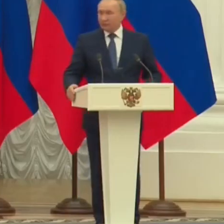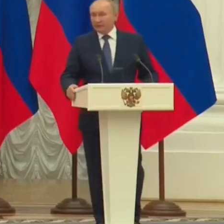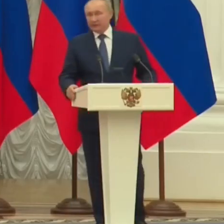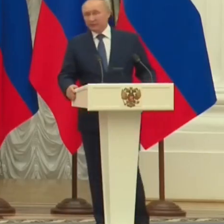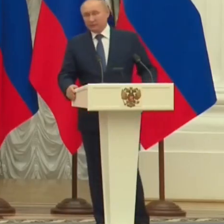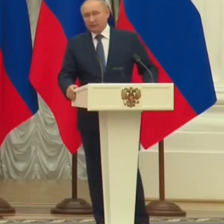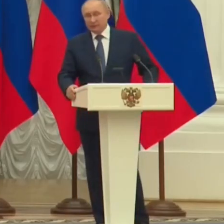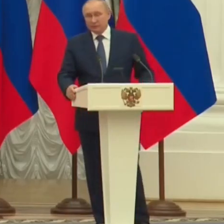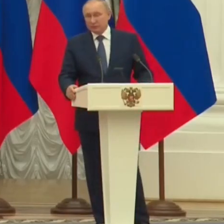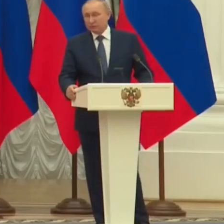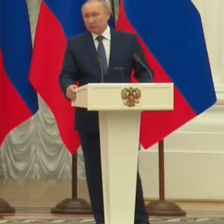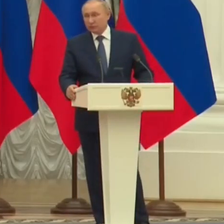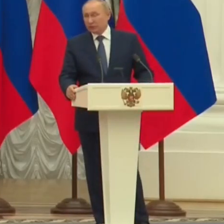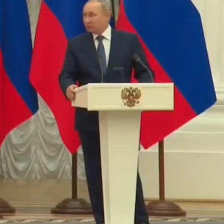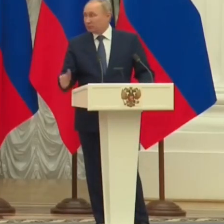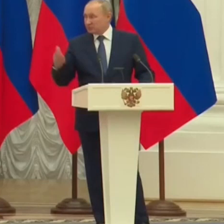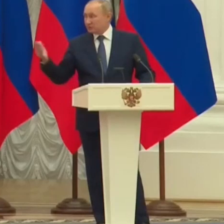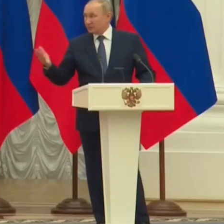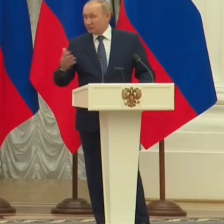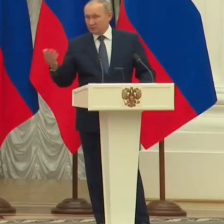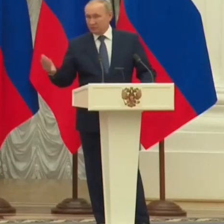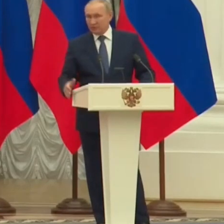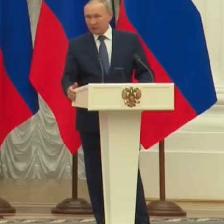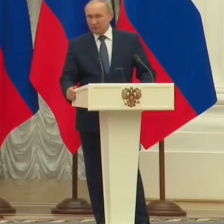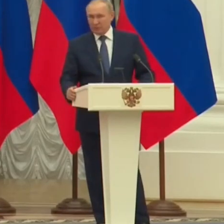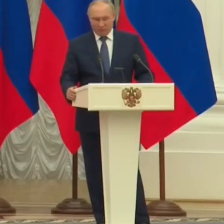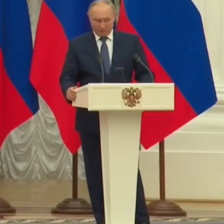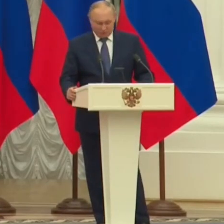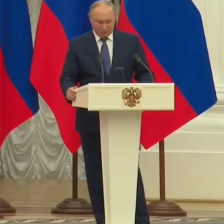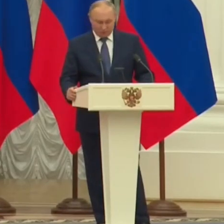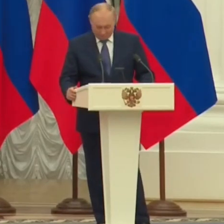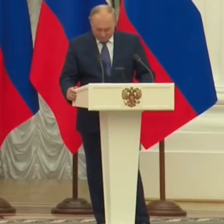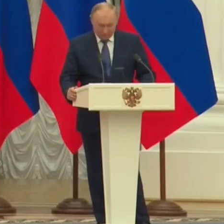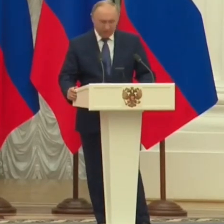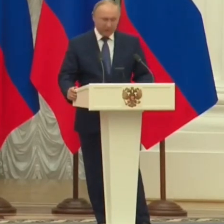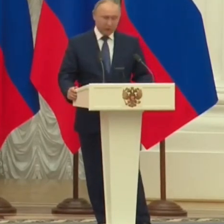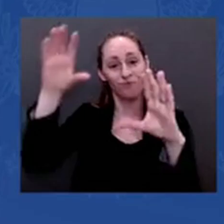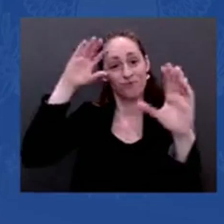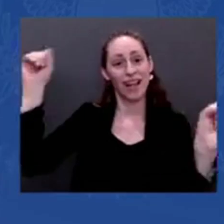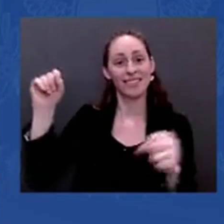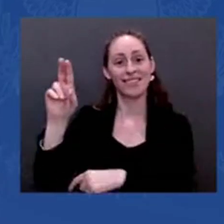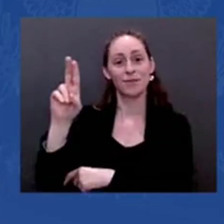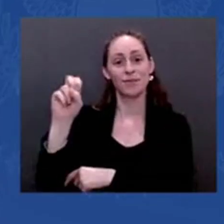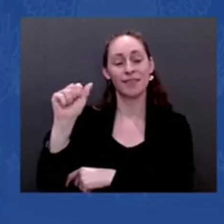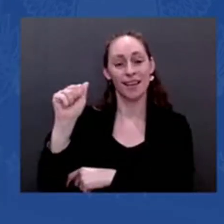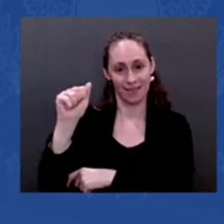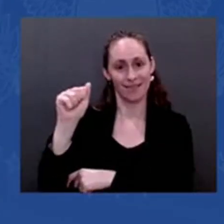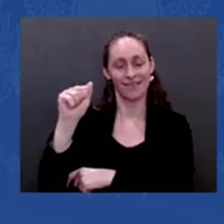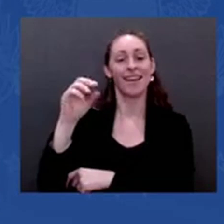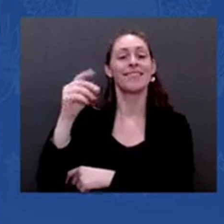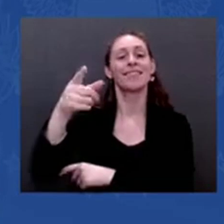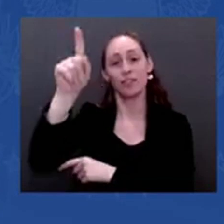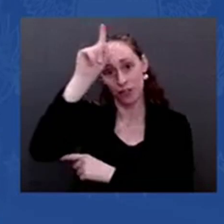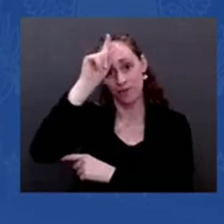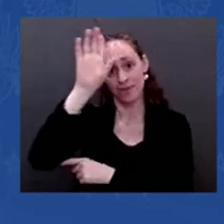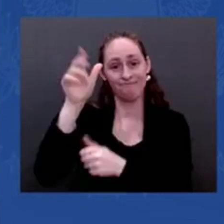se Rusia do të bëjë çdo që mundur me qëllim që të arrijë kompromise në dobi të gjitha palëve. Në anën tjetër të Atlantikut,